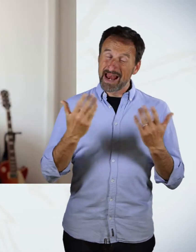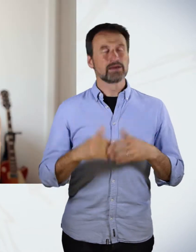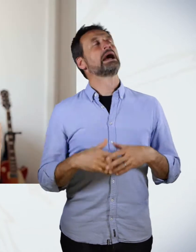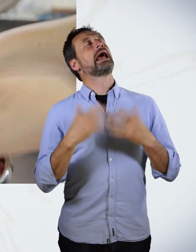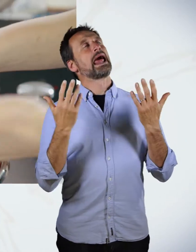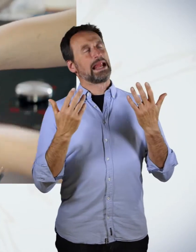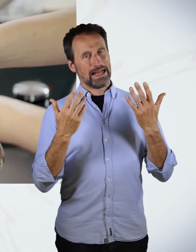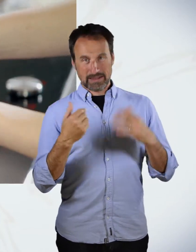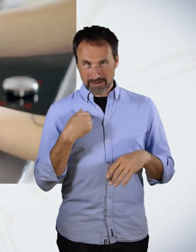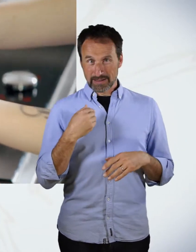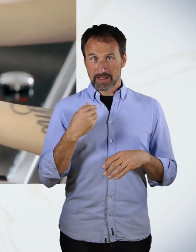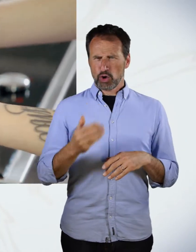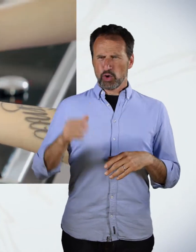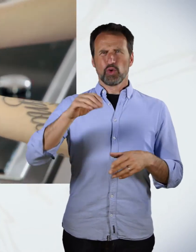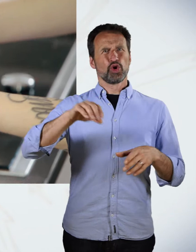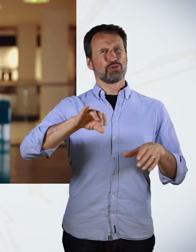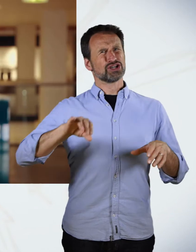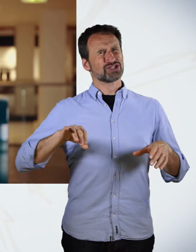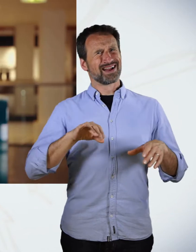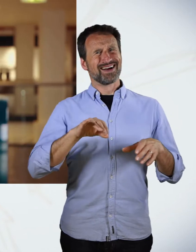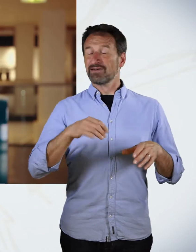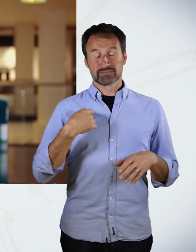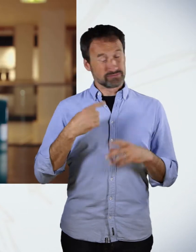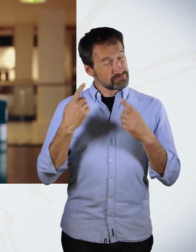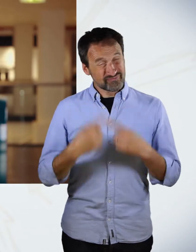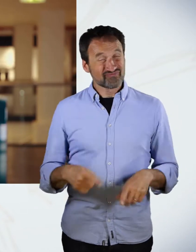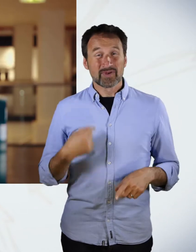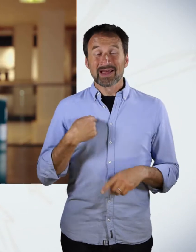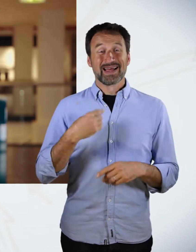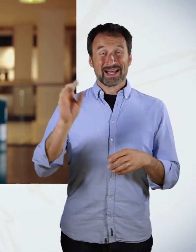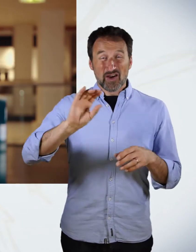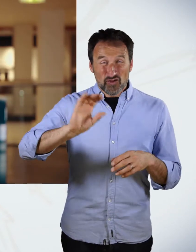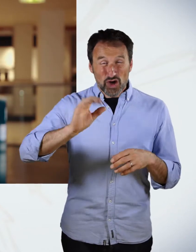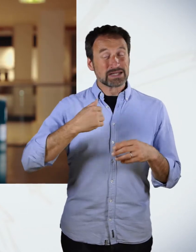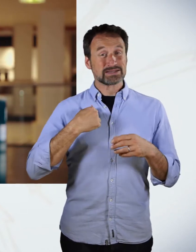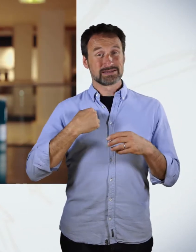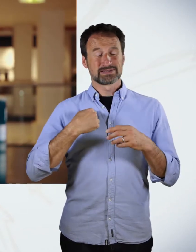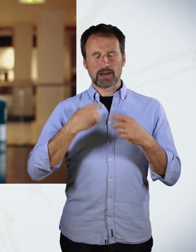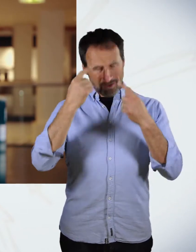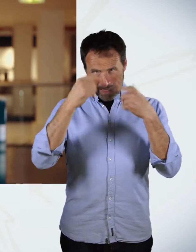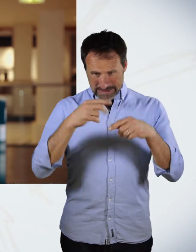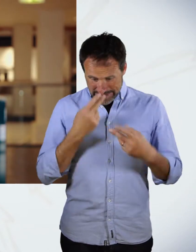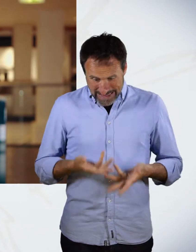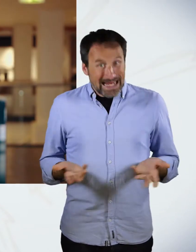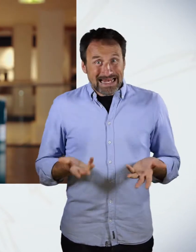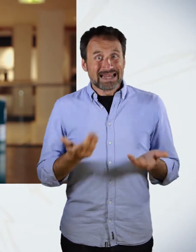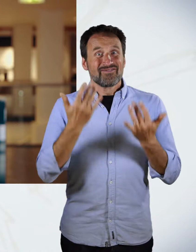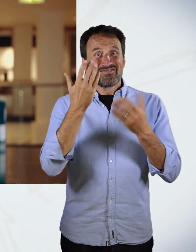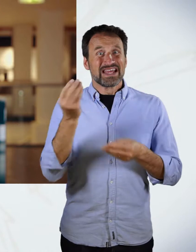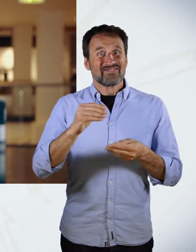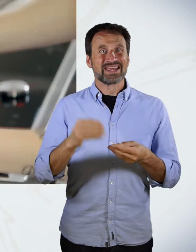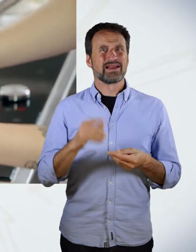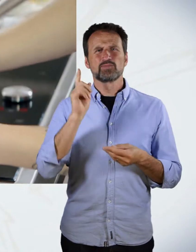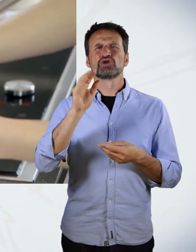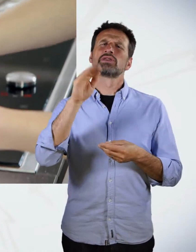Das ist hell. Bin ich überhaupt der Schüssel? Es war total komisch. Man hat Gewürze in der Hand, man sieht gar nicht mehr, wie viel macht man da dran. Du musst es wirklich nach Gefühl oder